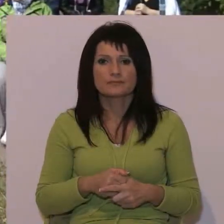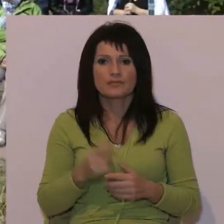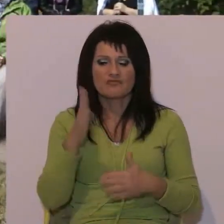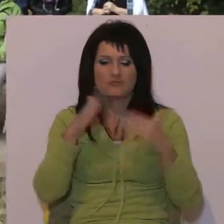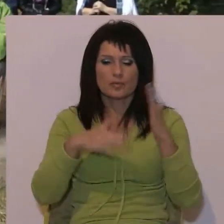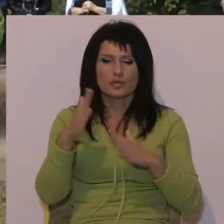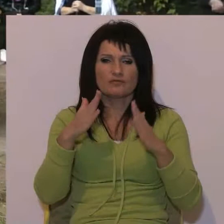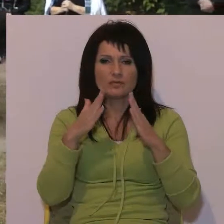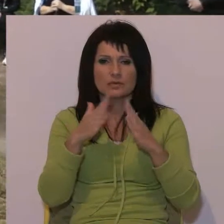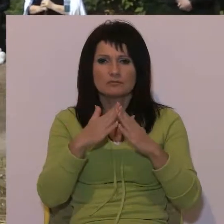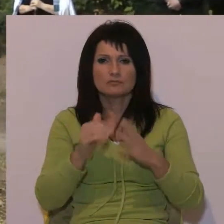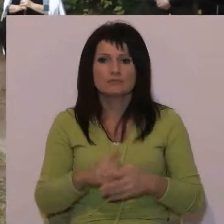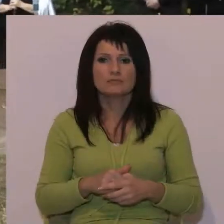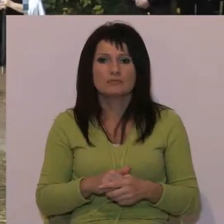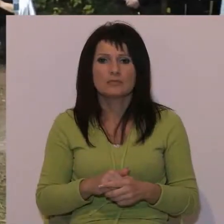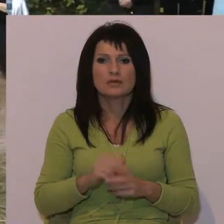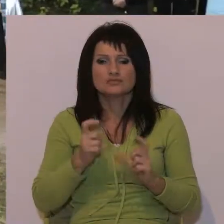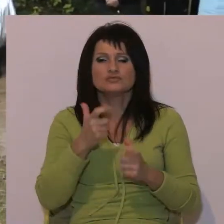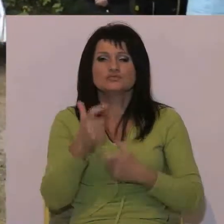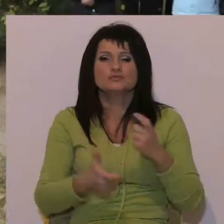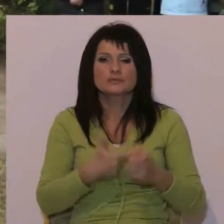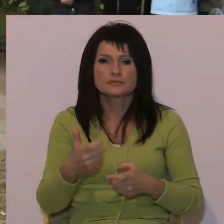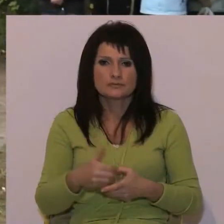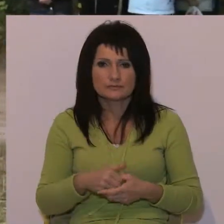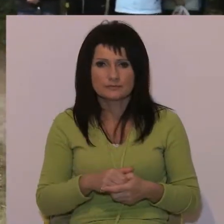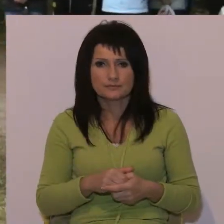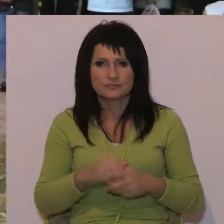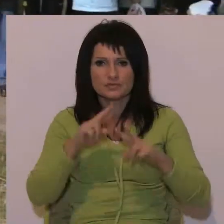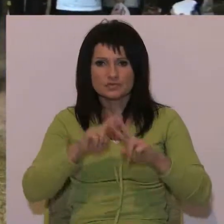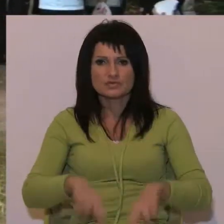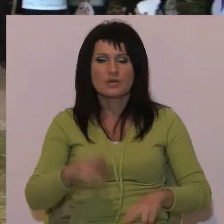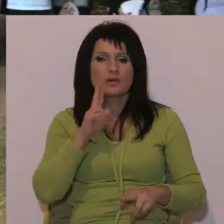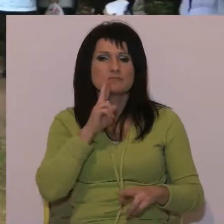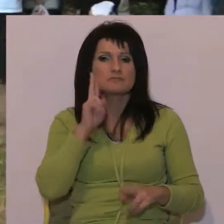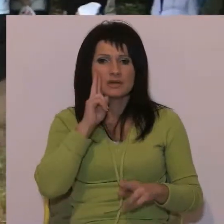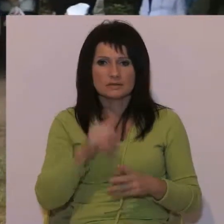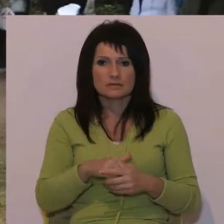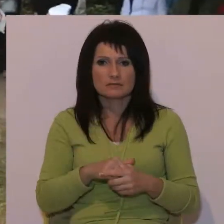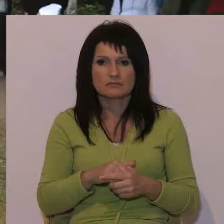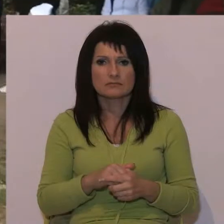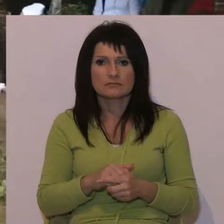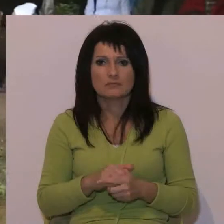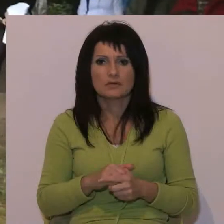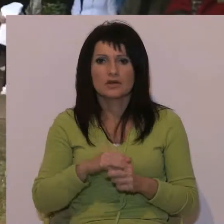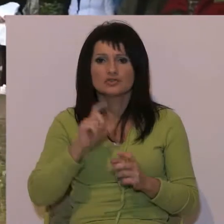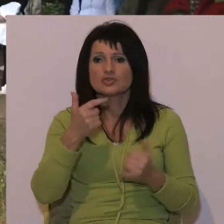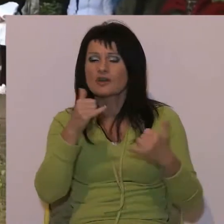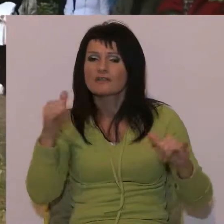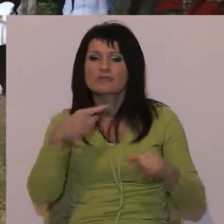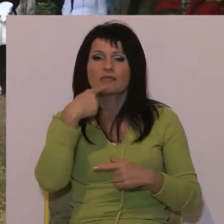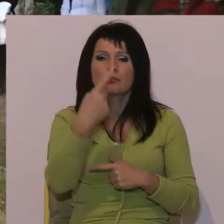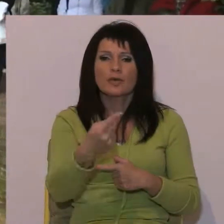Wybudował dom i cóż zrobić? Została matka. Co inni